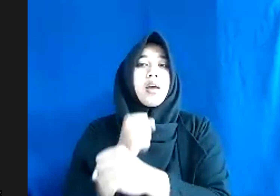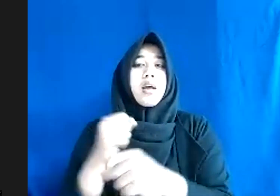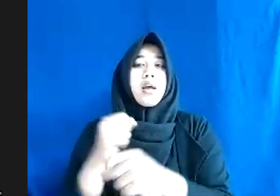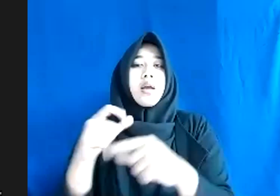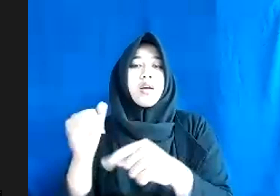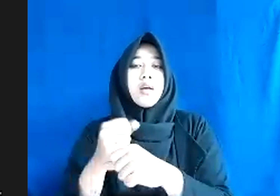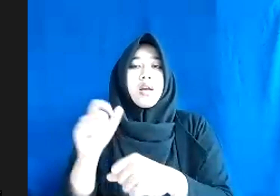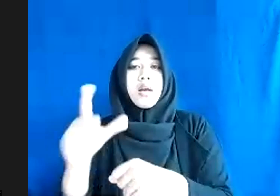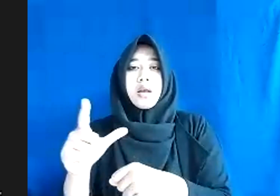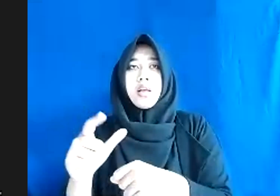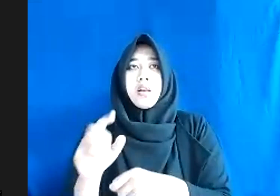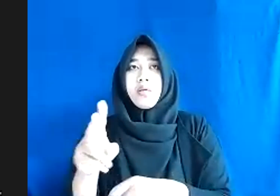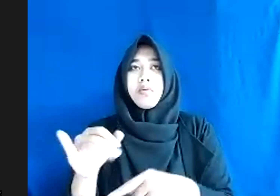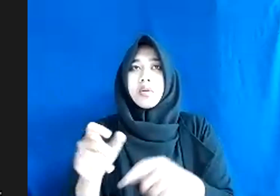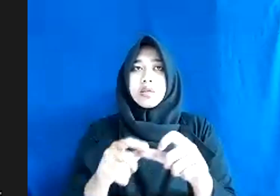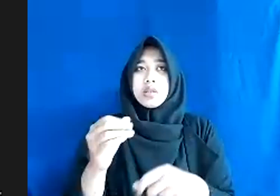pencerahannya.